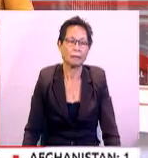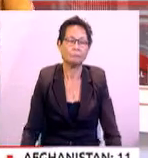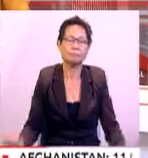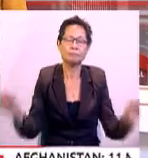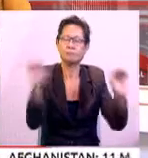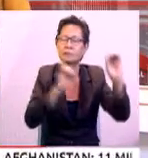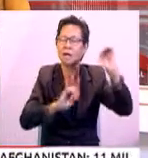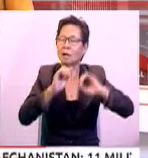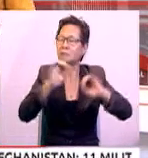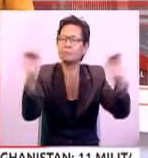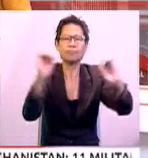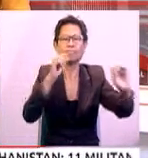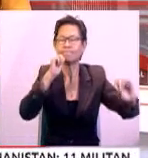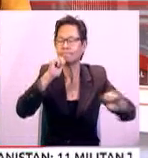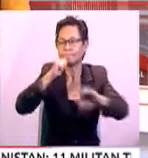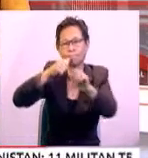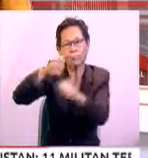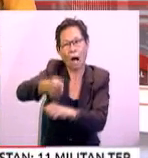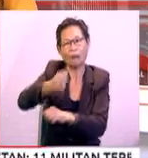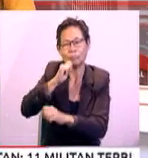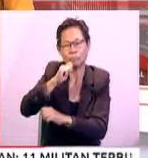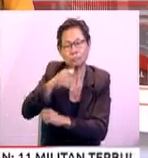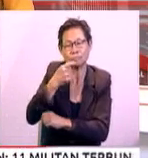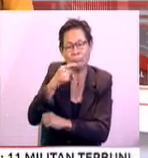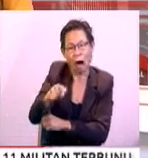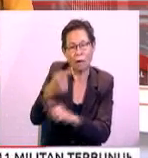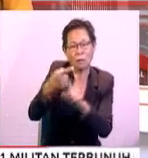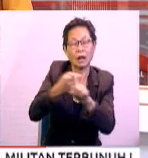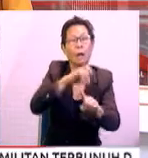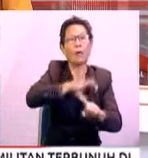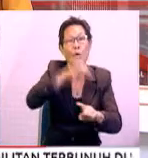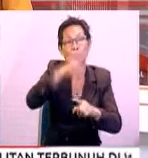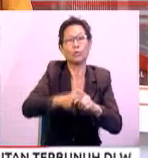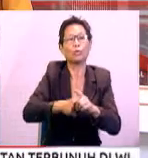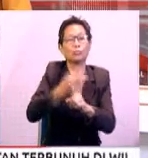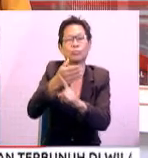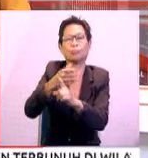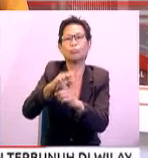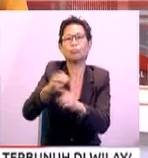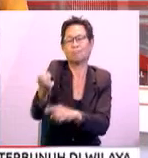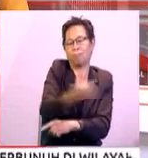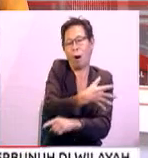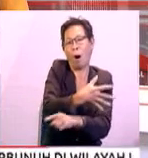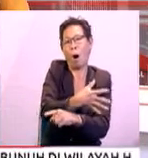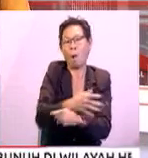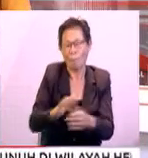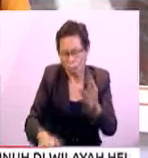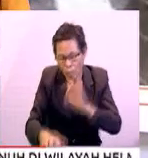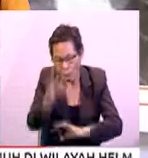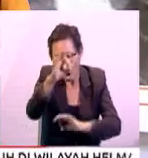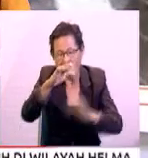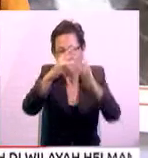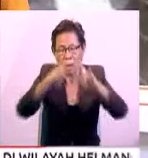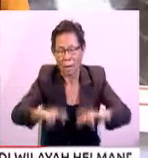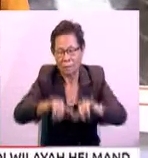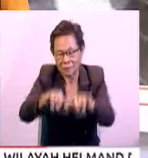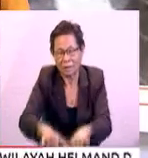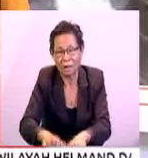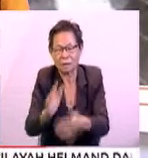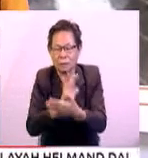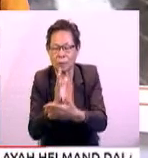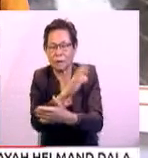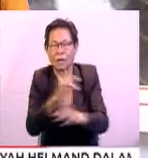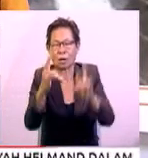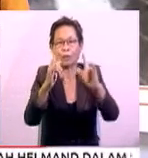Tiada sebarang arahan diterima daripada polis bagi menggugurkan kes siasatan mengenai penemuan kem penempatan sementara